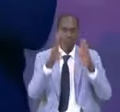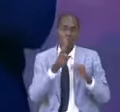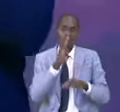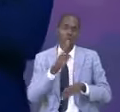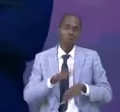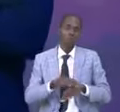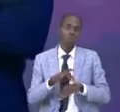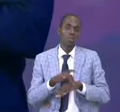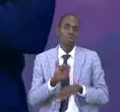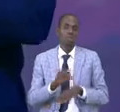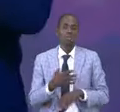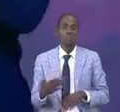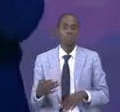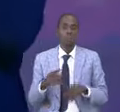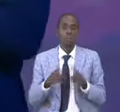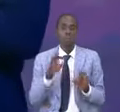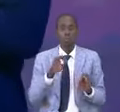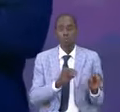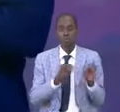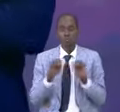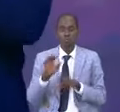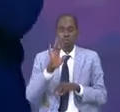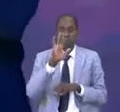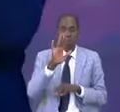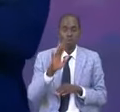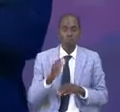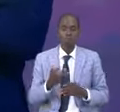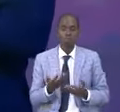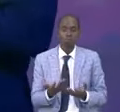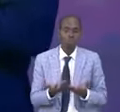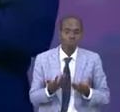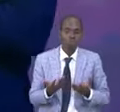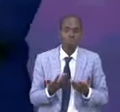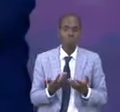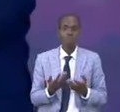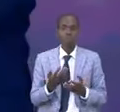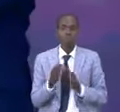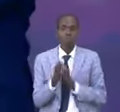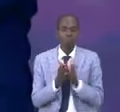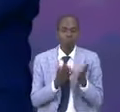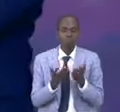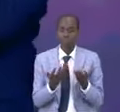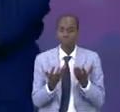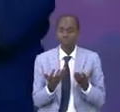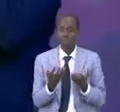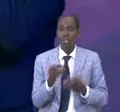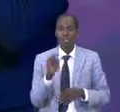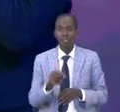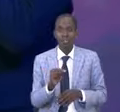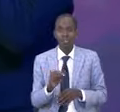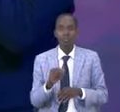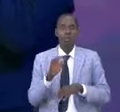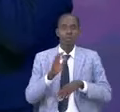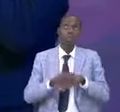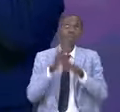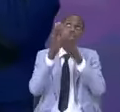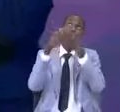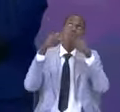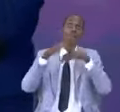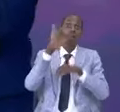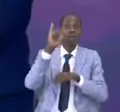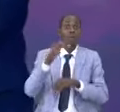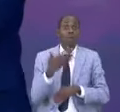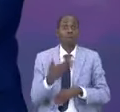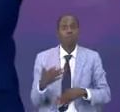passion votre astuce aspiration sur les choses c'est l'instant alors votre source préoccupation sera